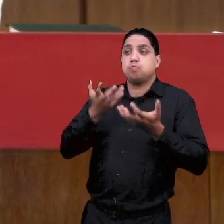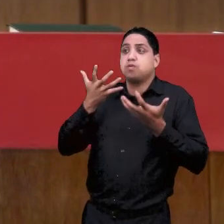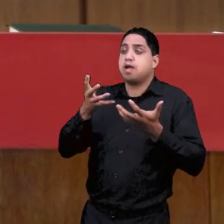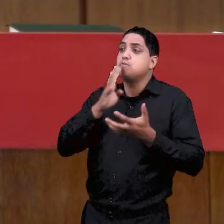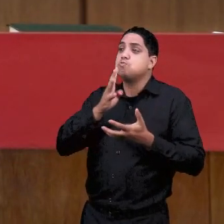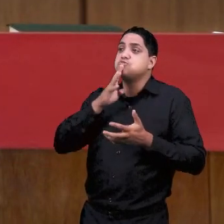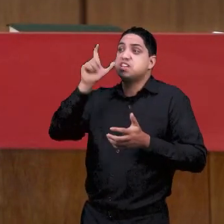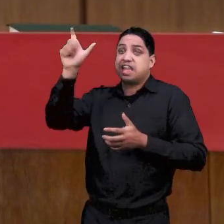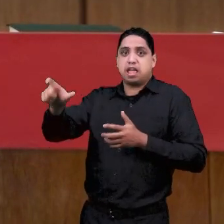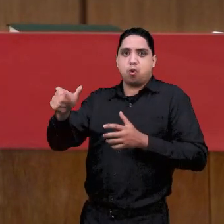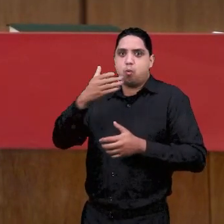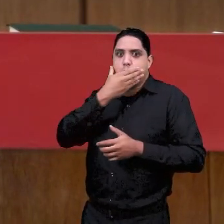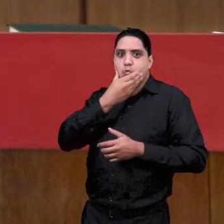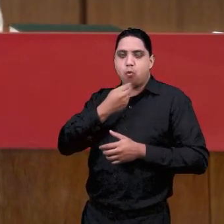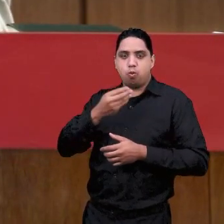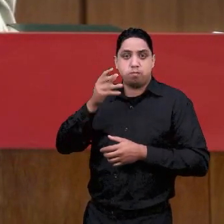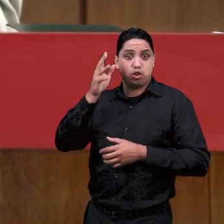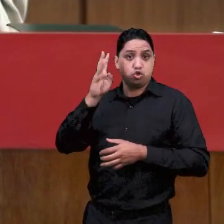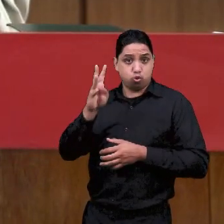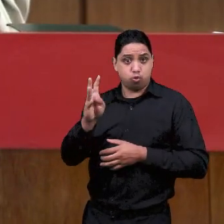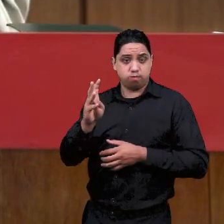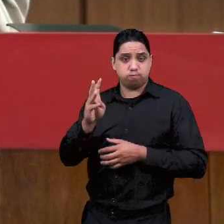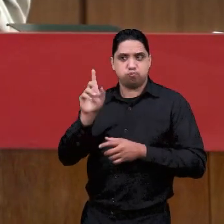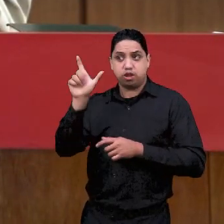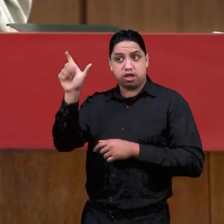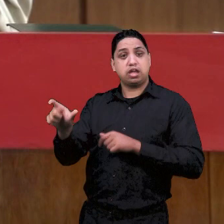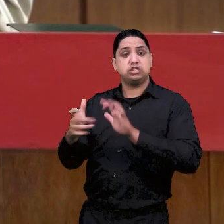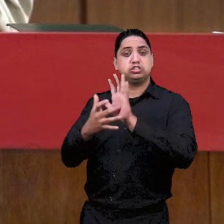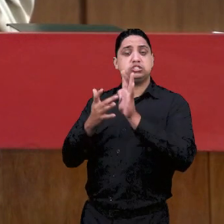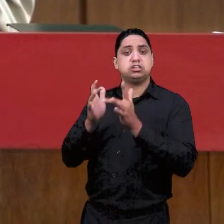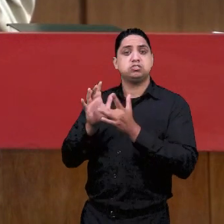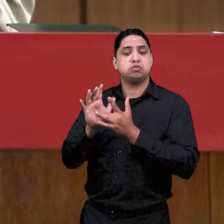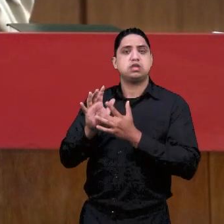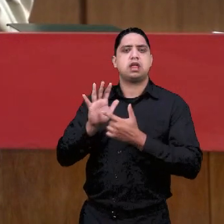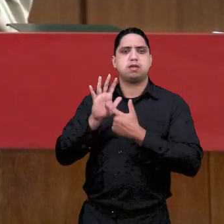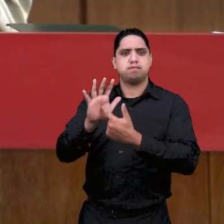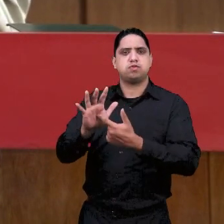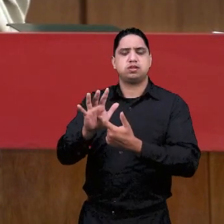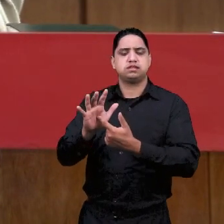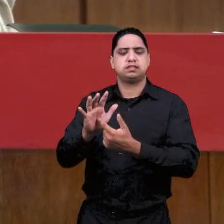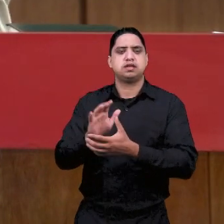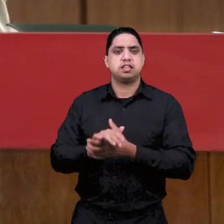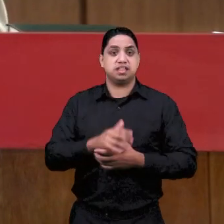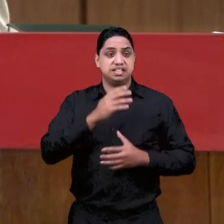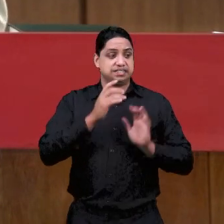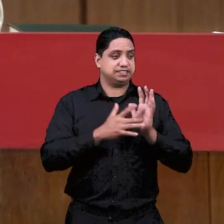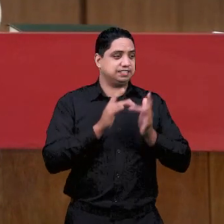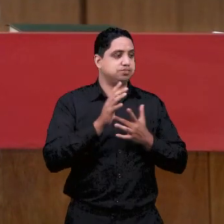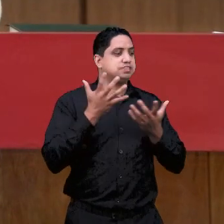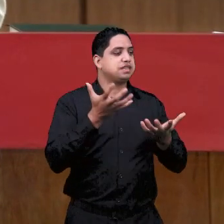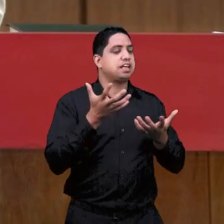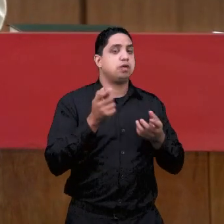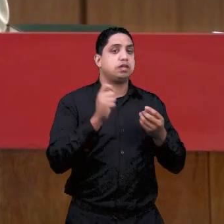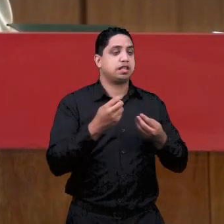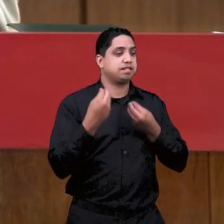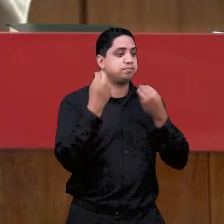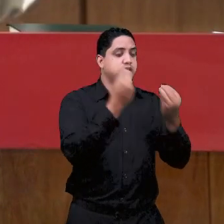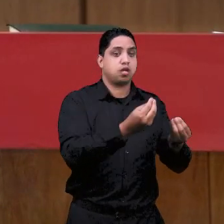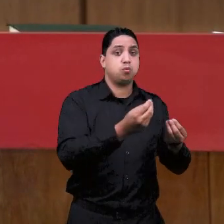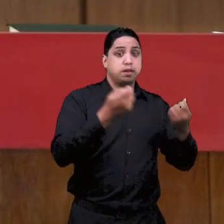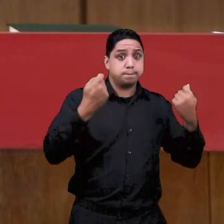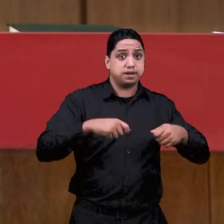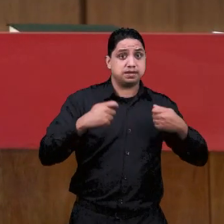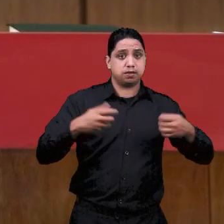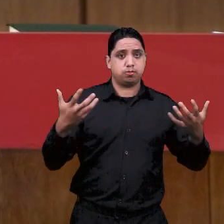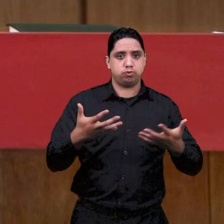se révèle en mettant sur la fiancée les éléments qu'il veut voir en ce